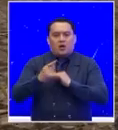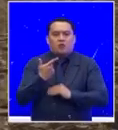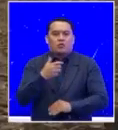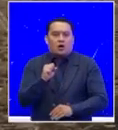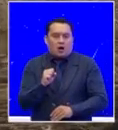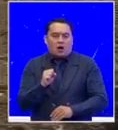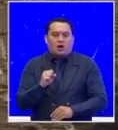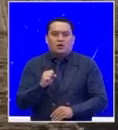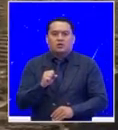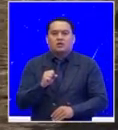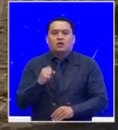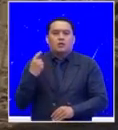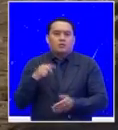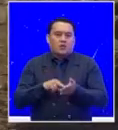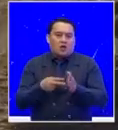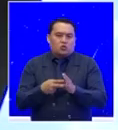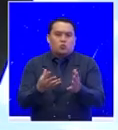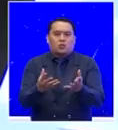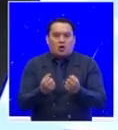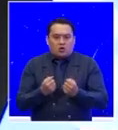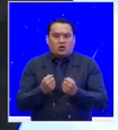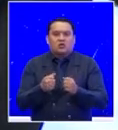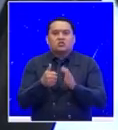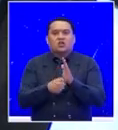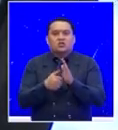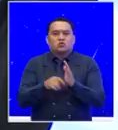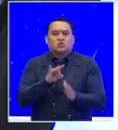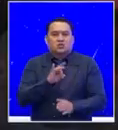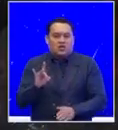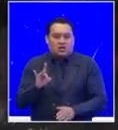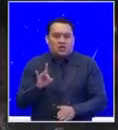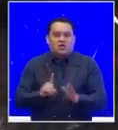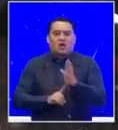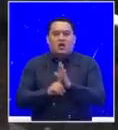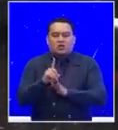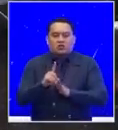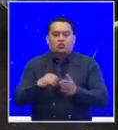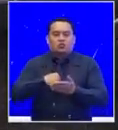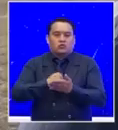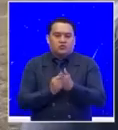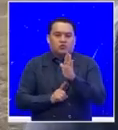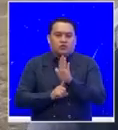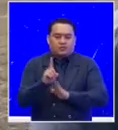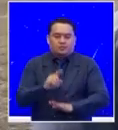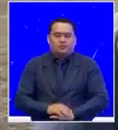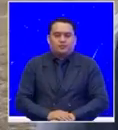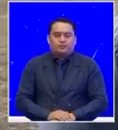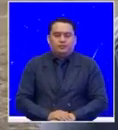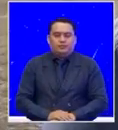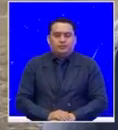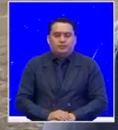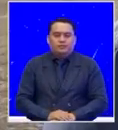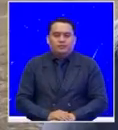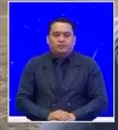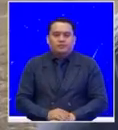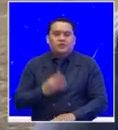гектара целеустремленный фермер планирует получить свыше 600 центнеров. Начало положено. Сахарная свекла является